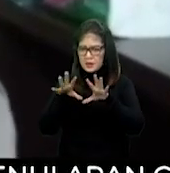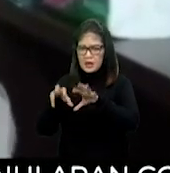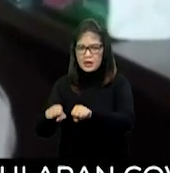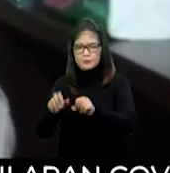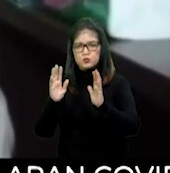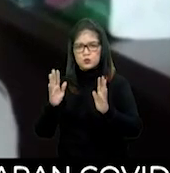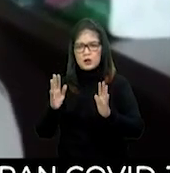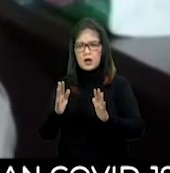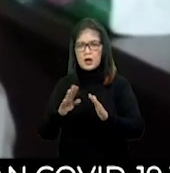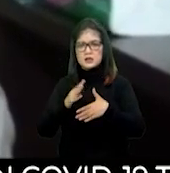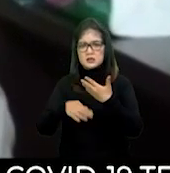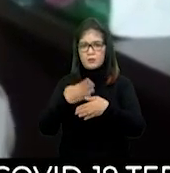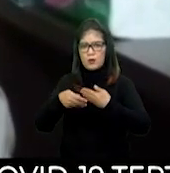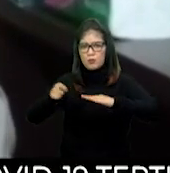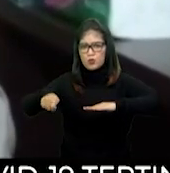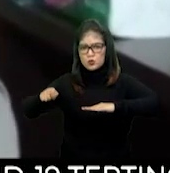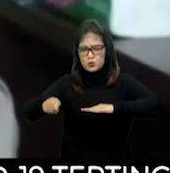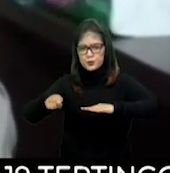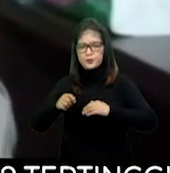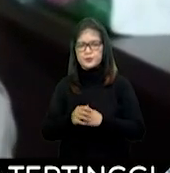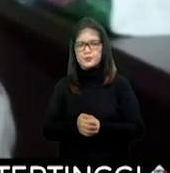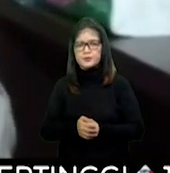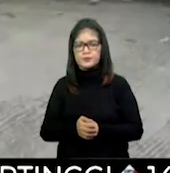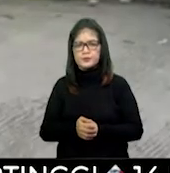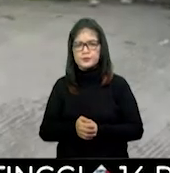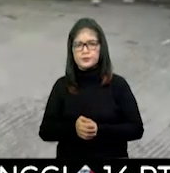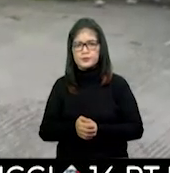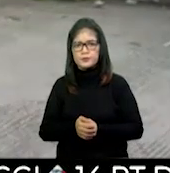dan kita proses seperti rekan-rekannya yang sudah kita amankan.